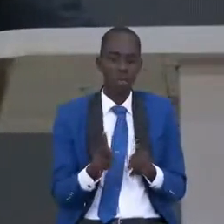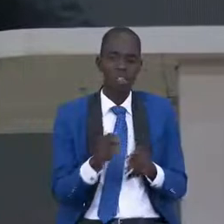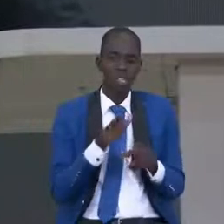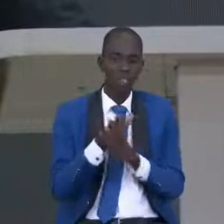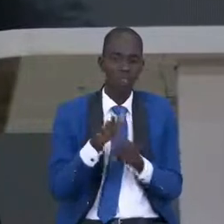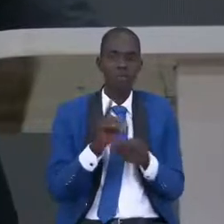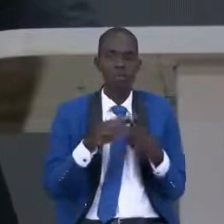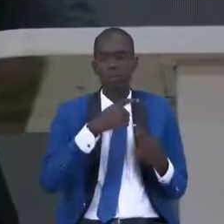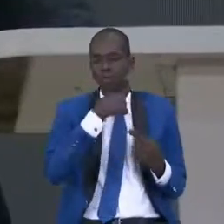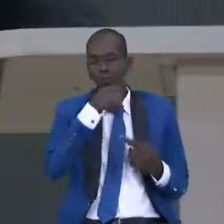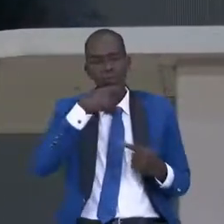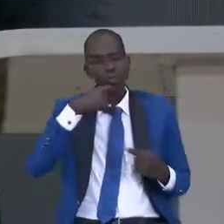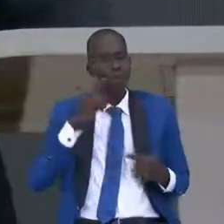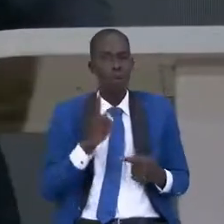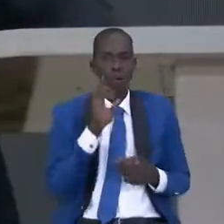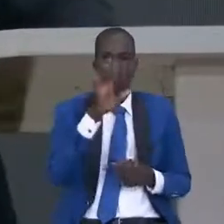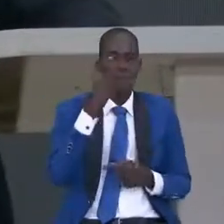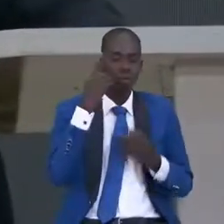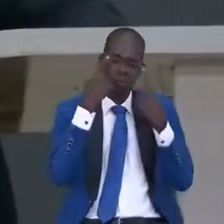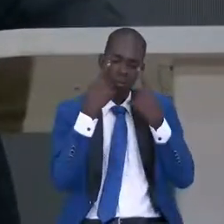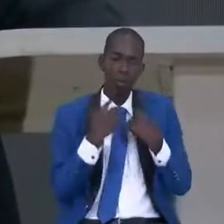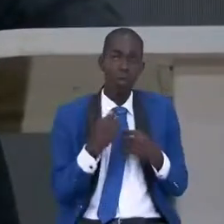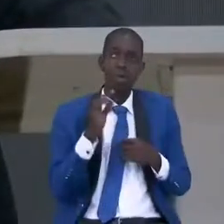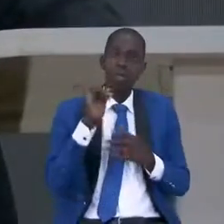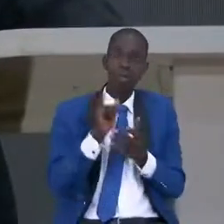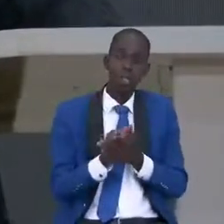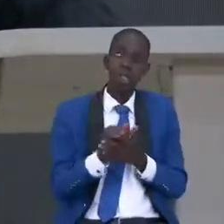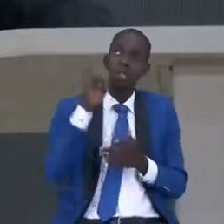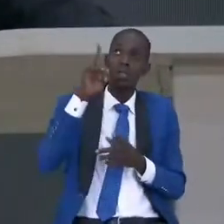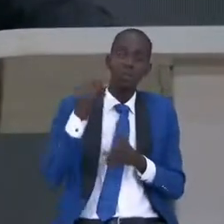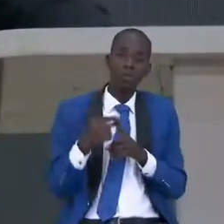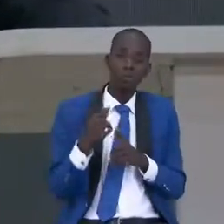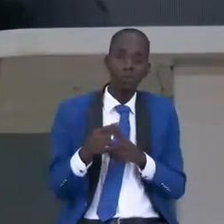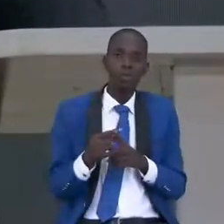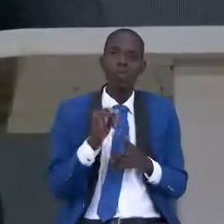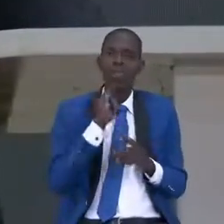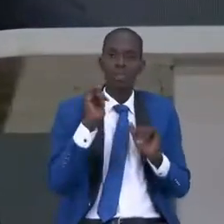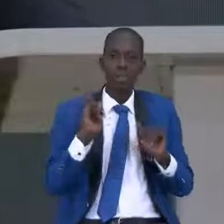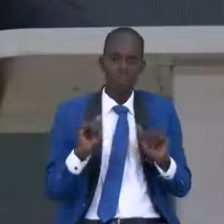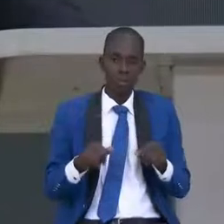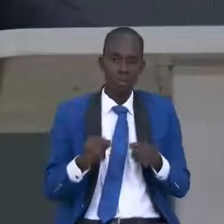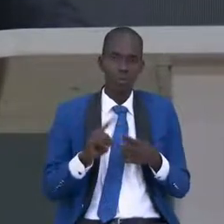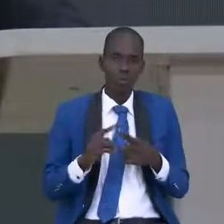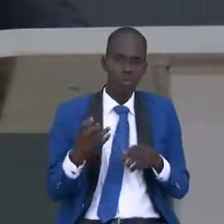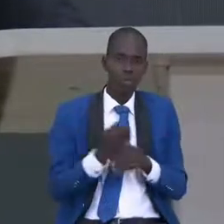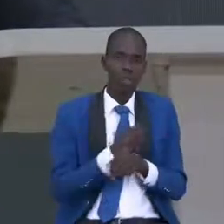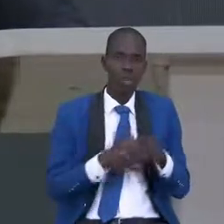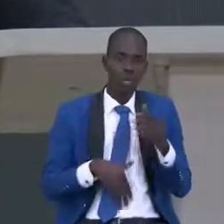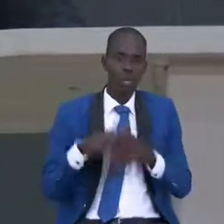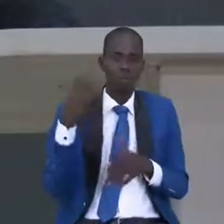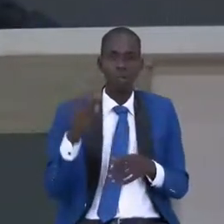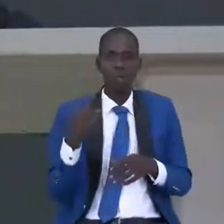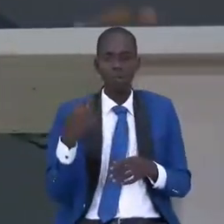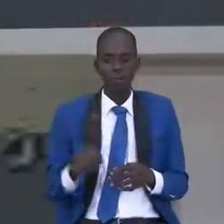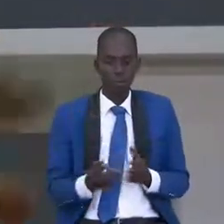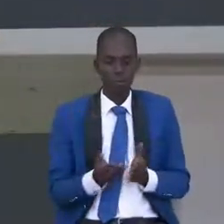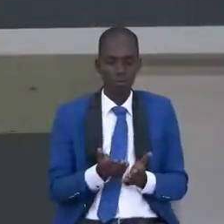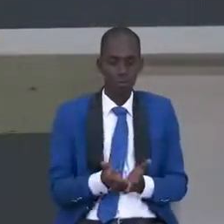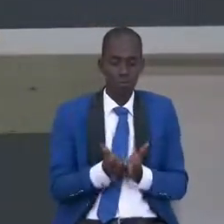tes larmes. Un mot est suffisant pour te sortir de la barque et t'amener sur la mer. Un seul